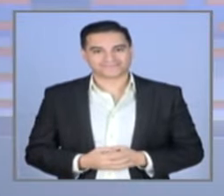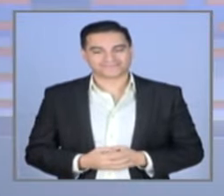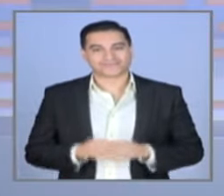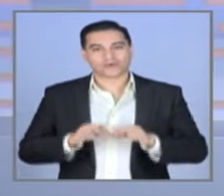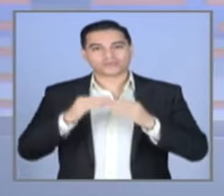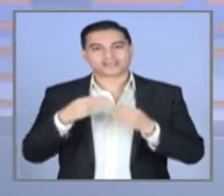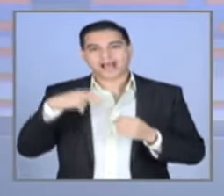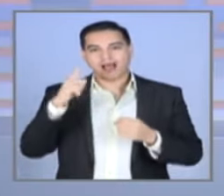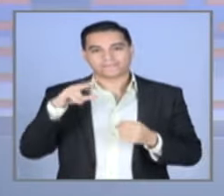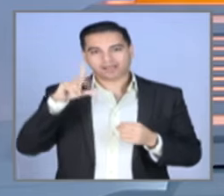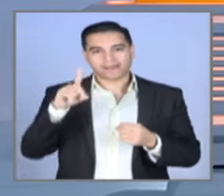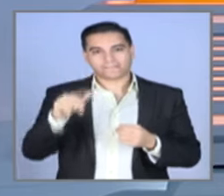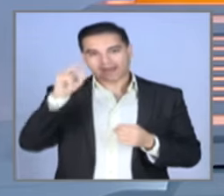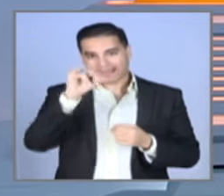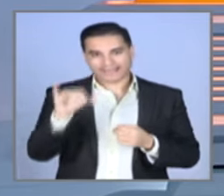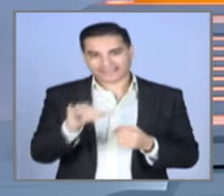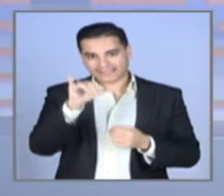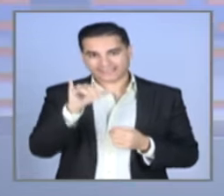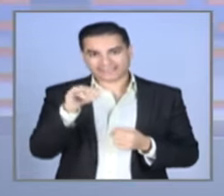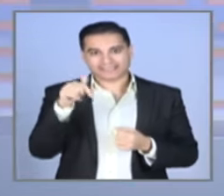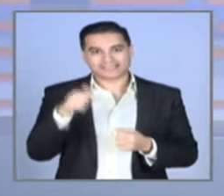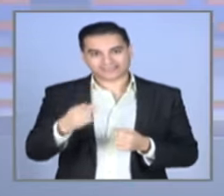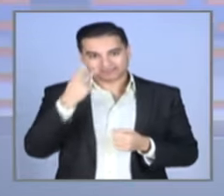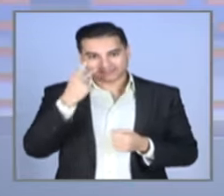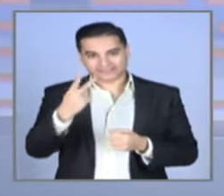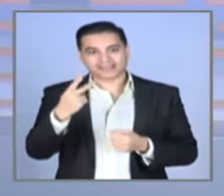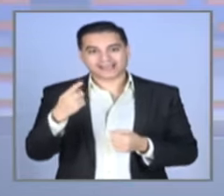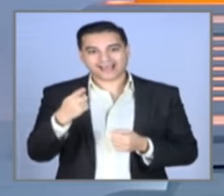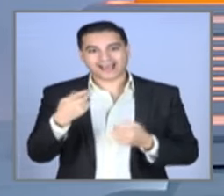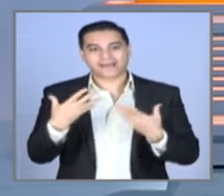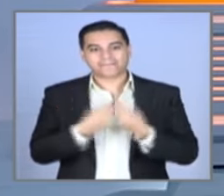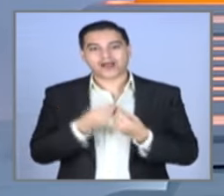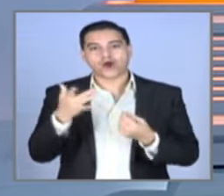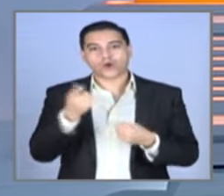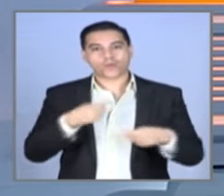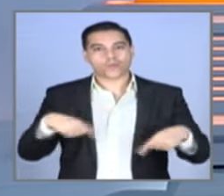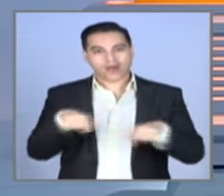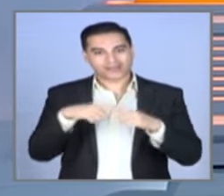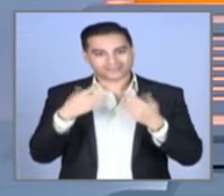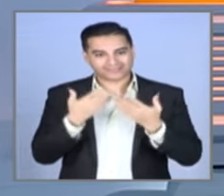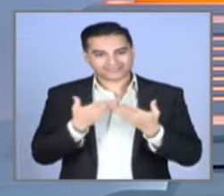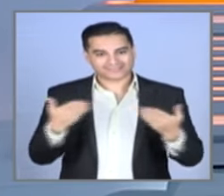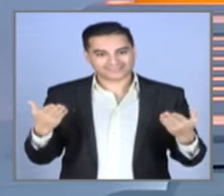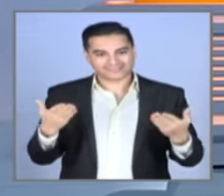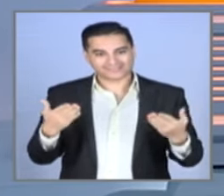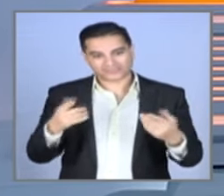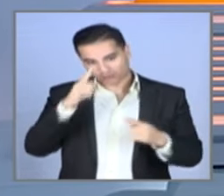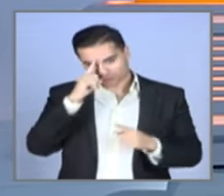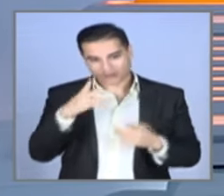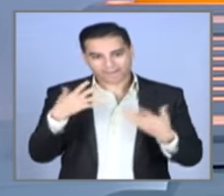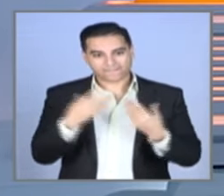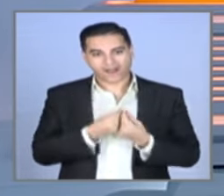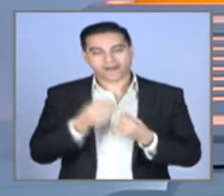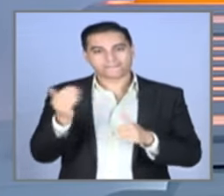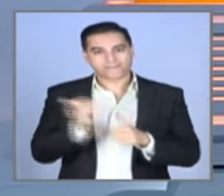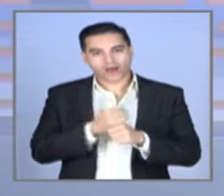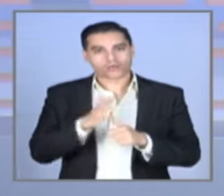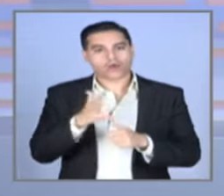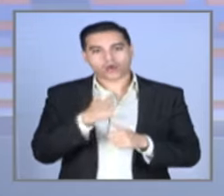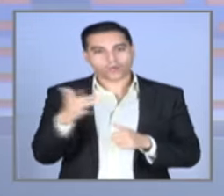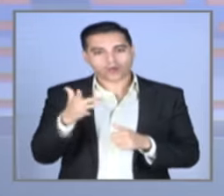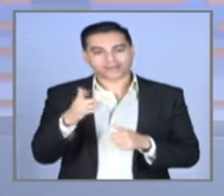عيلة عبد الباقي الحمد لله على السلامة. الله يسلمك. أحمد جاب إخواته. أيوة بالظبط كده. ما قدرتش على مراتي وأولادي، جبت إخواتي.